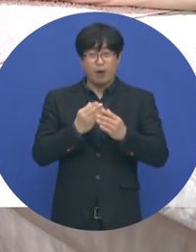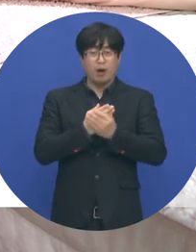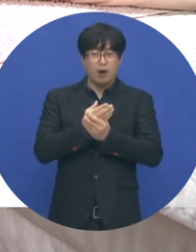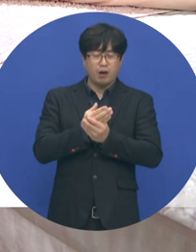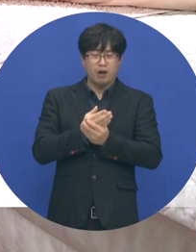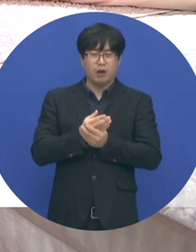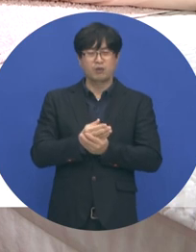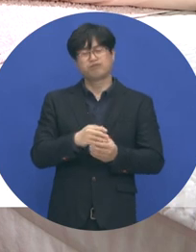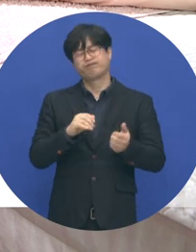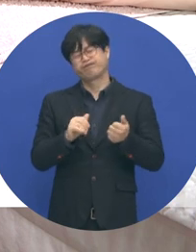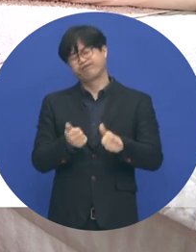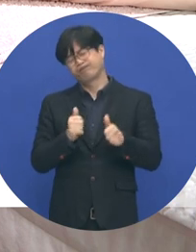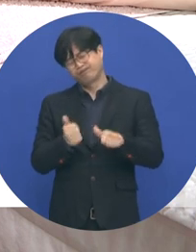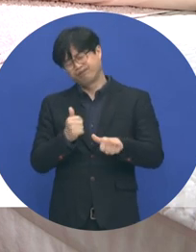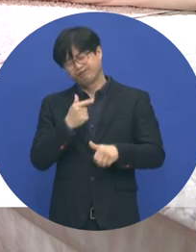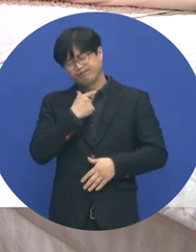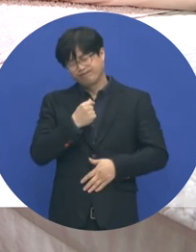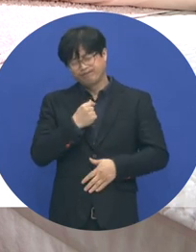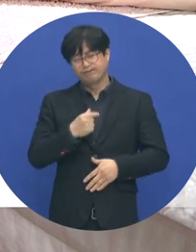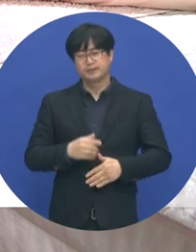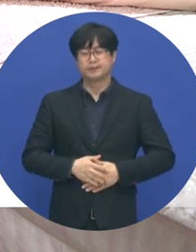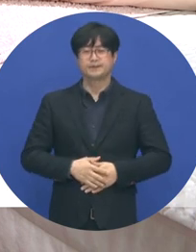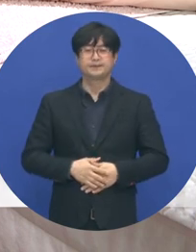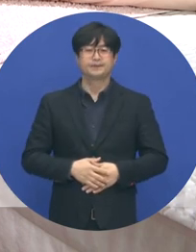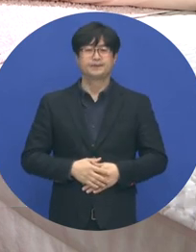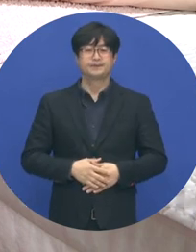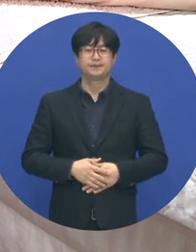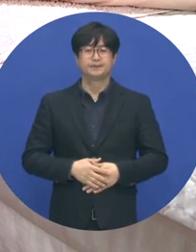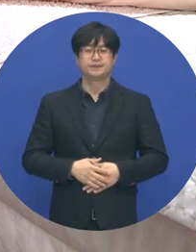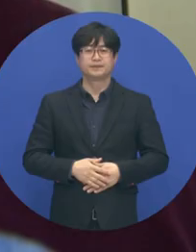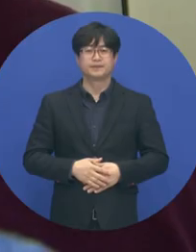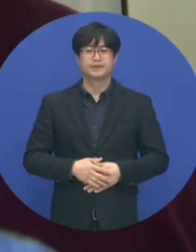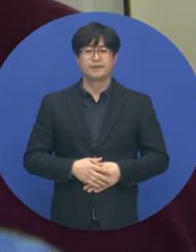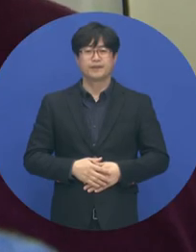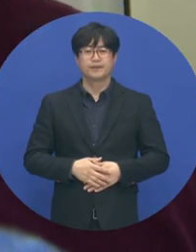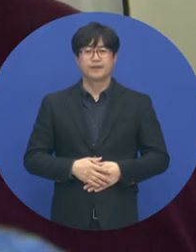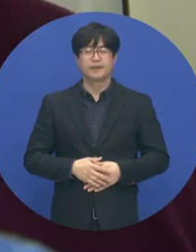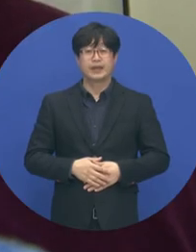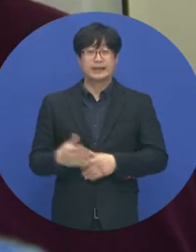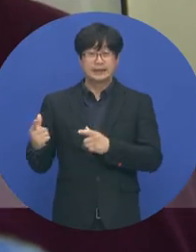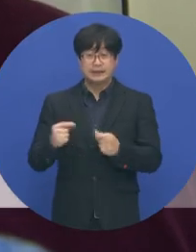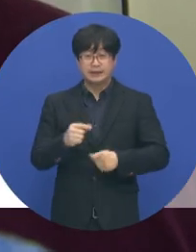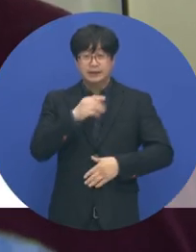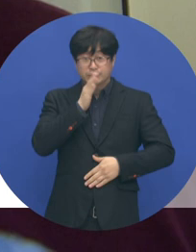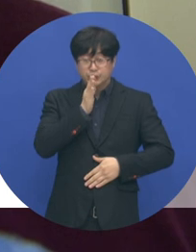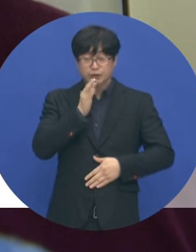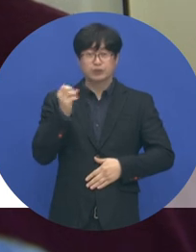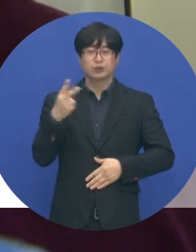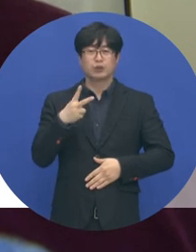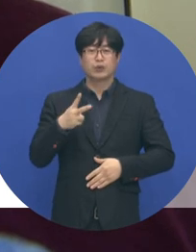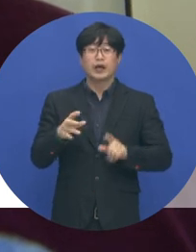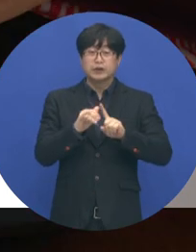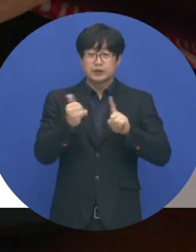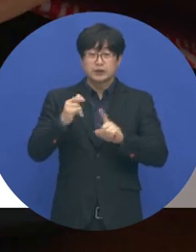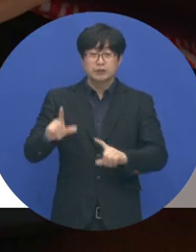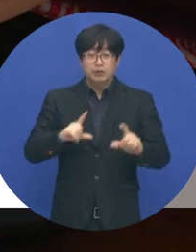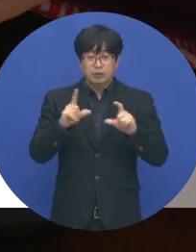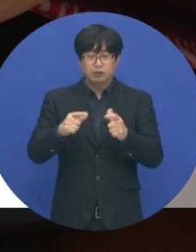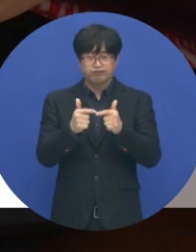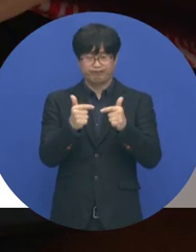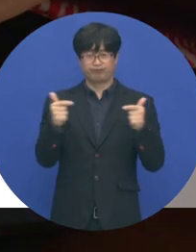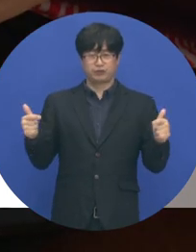막 안 살고 싶더라고. 솔직히 말해서. 이처럼 어르신들은 물론이고 1인 가구가